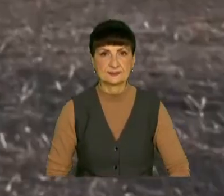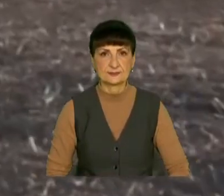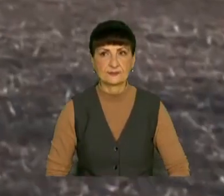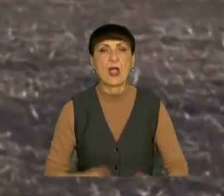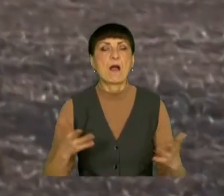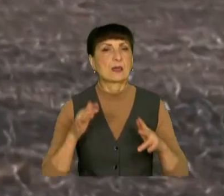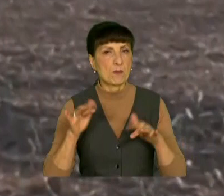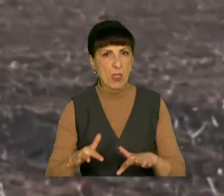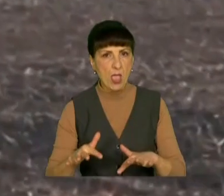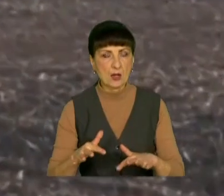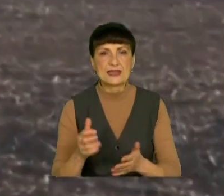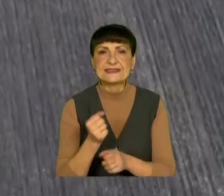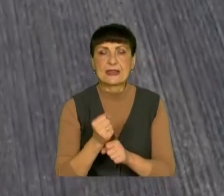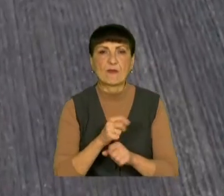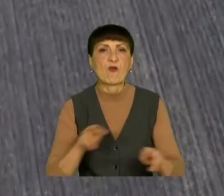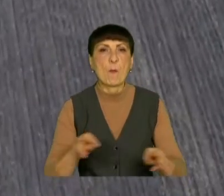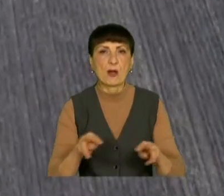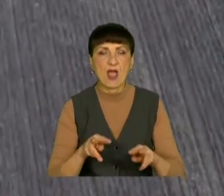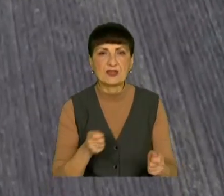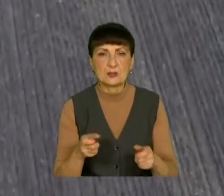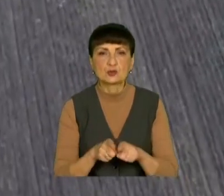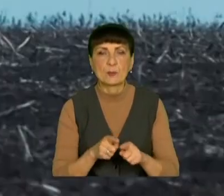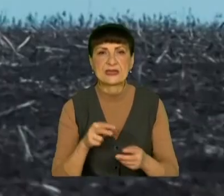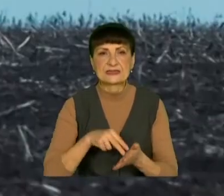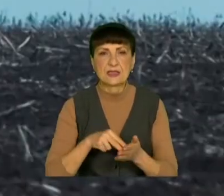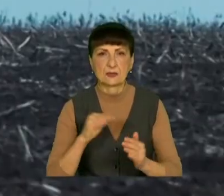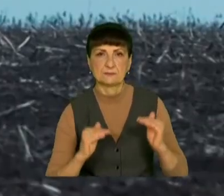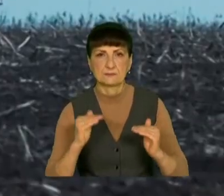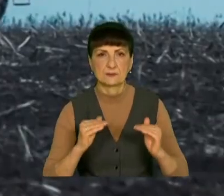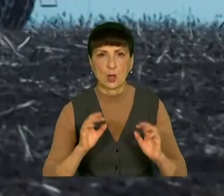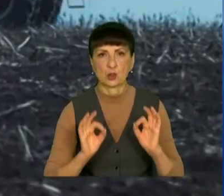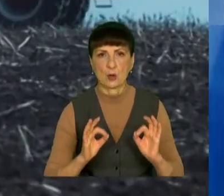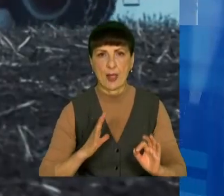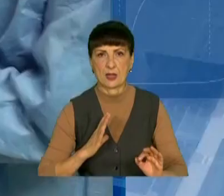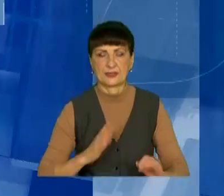Какие меры предпринимают в правительстве, чтобы стабилизировать цены?